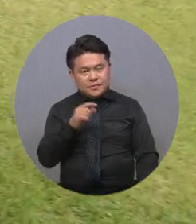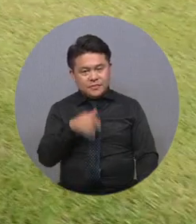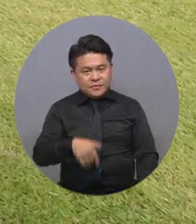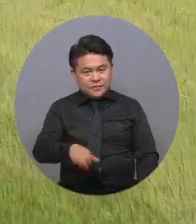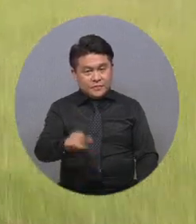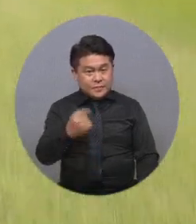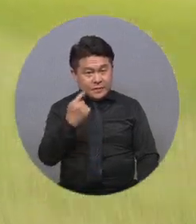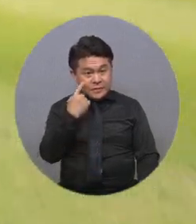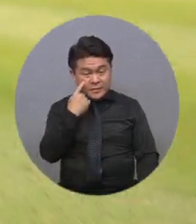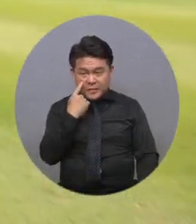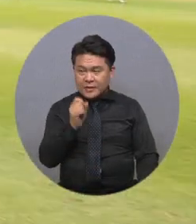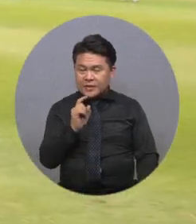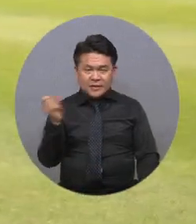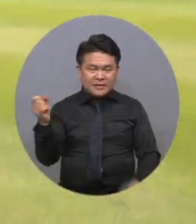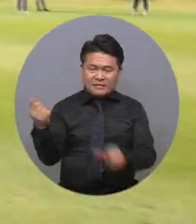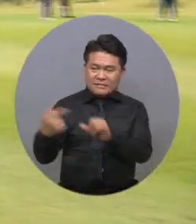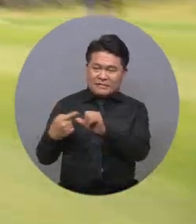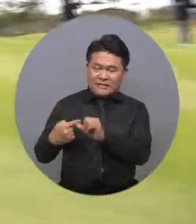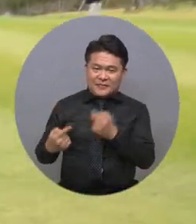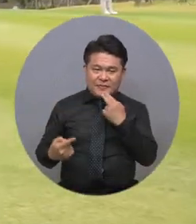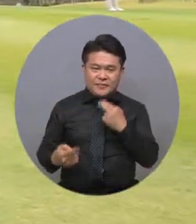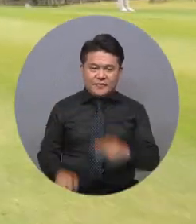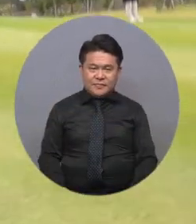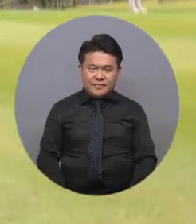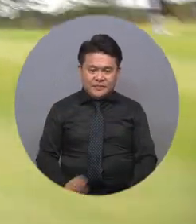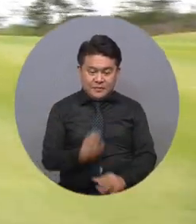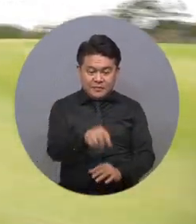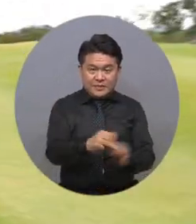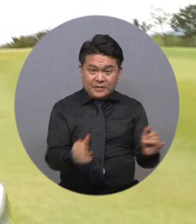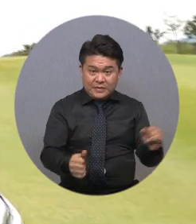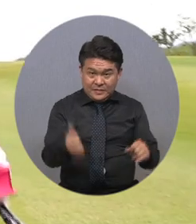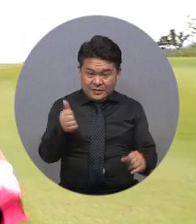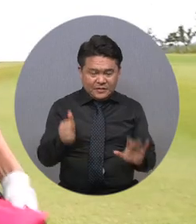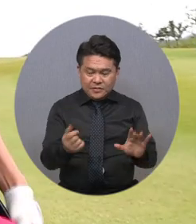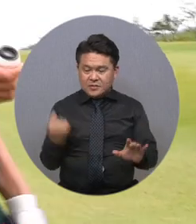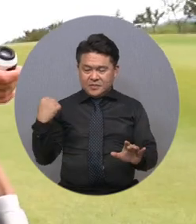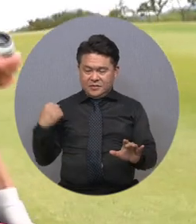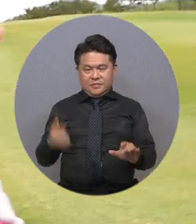네. 앞으로 드롭하는 사람이 많더라고. 이거는 뒤로.